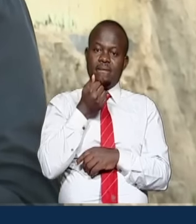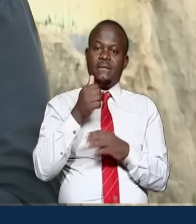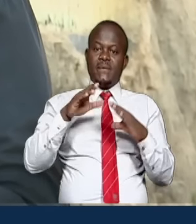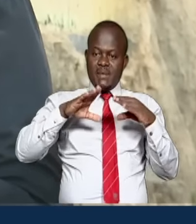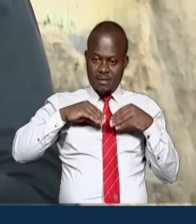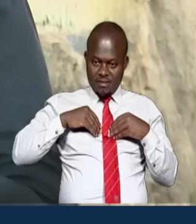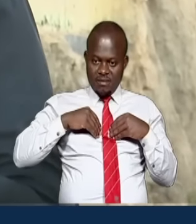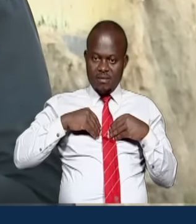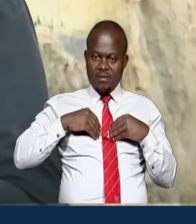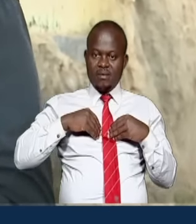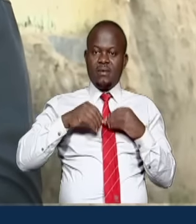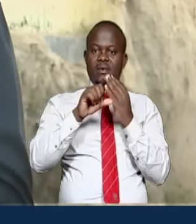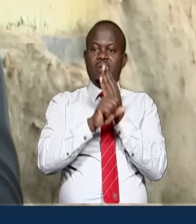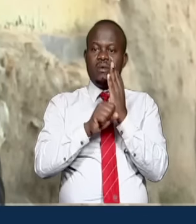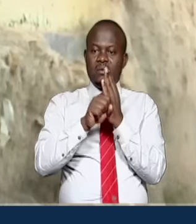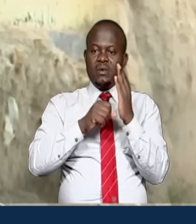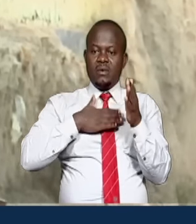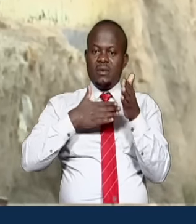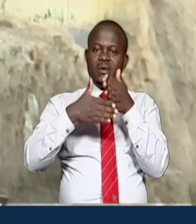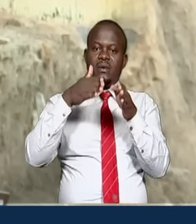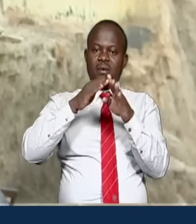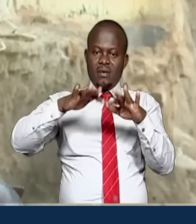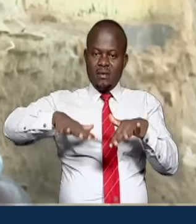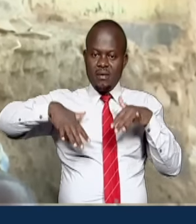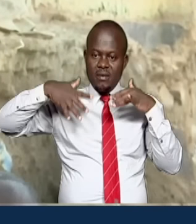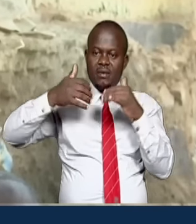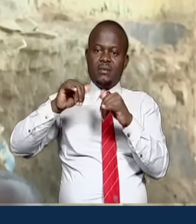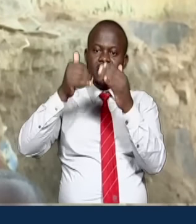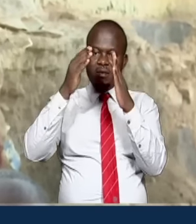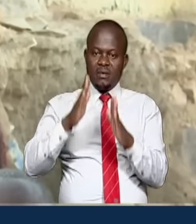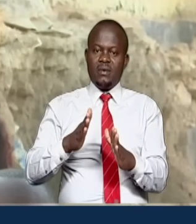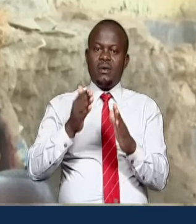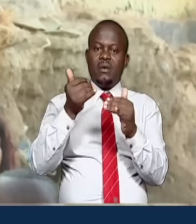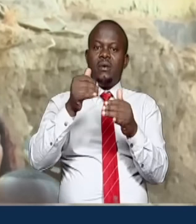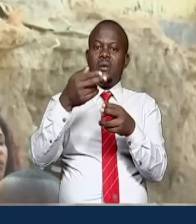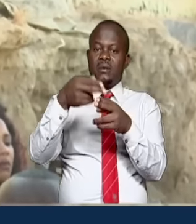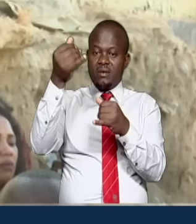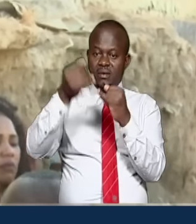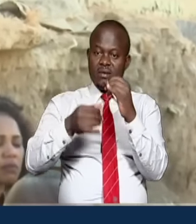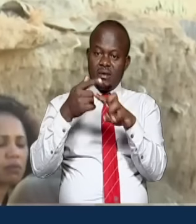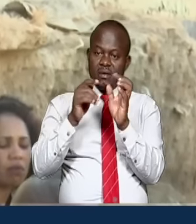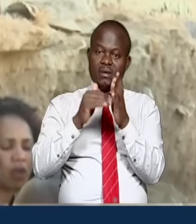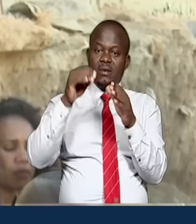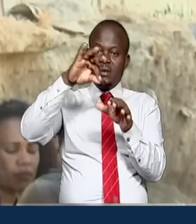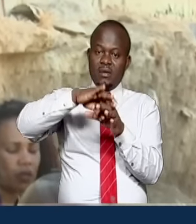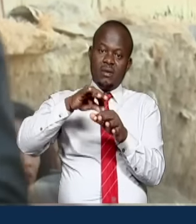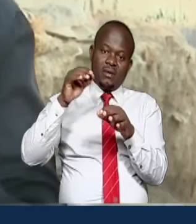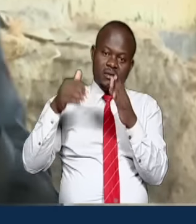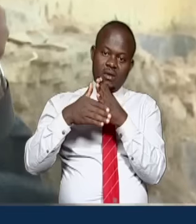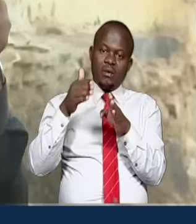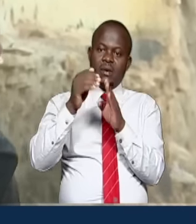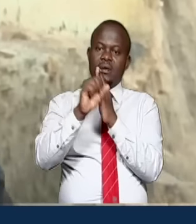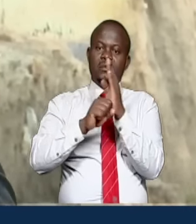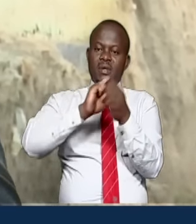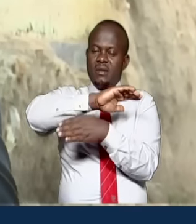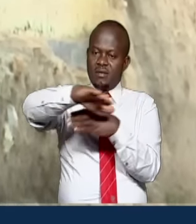nemereye umurenge wanjye kuyubakira stade y'imikino. Ubu ntirasozwa, ariko ni mu ntora nzazubaka mu mirenge